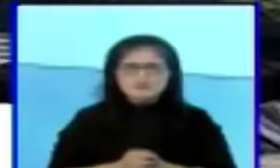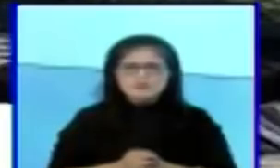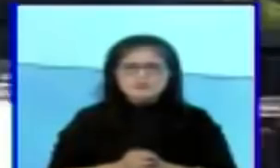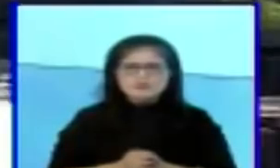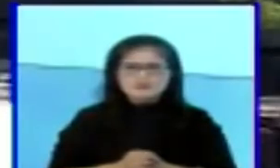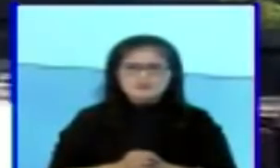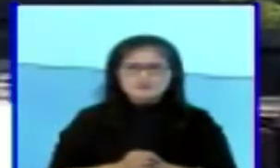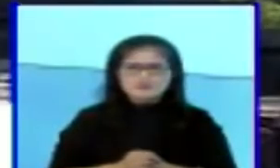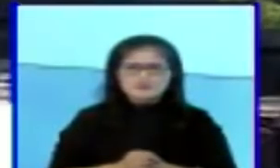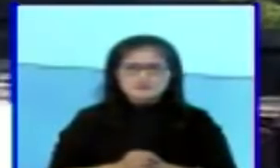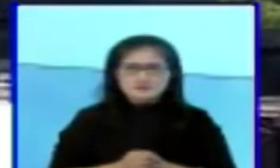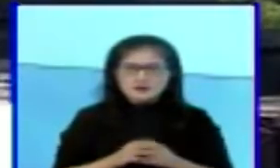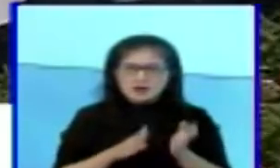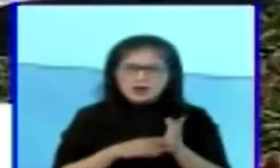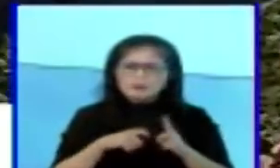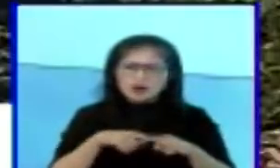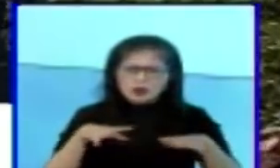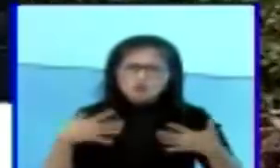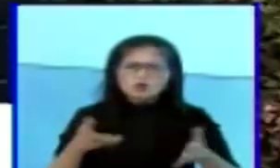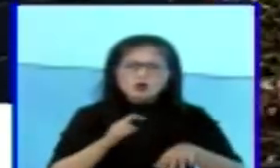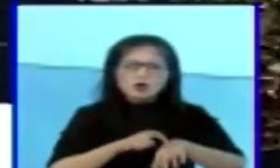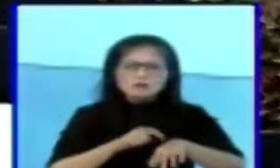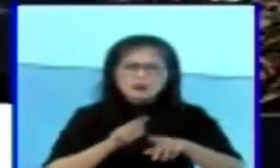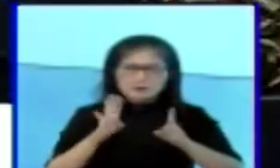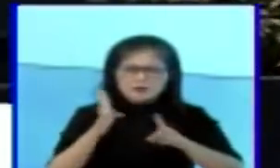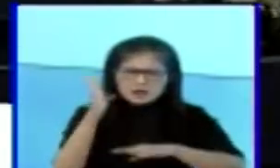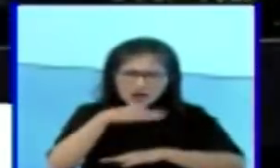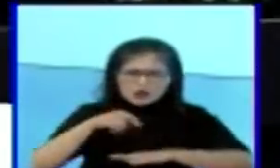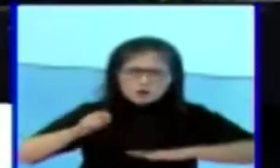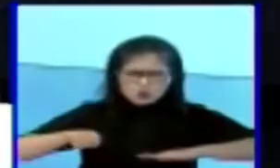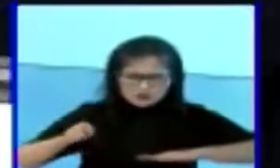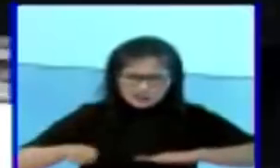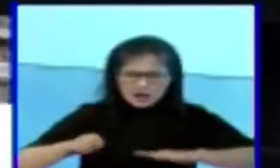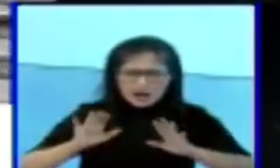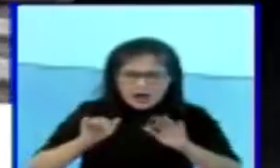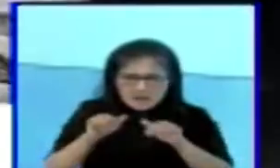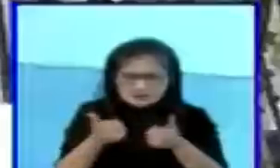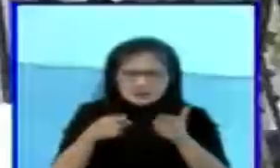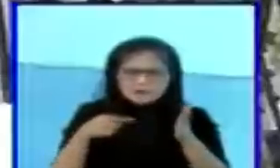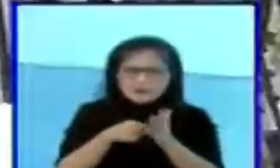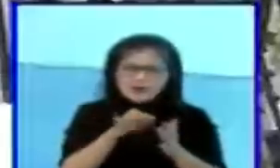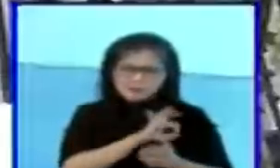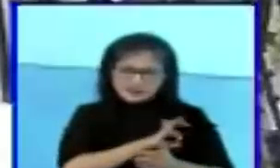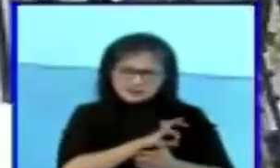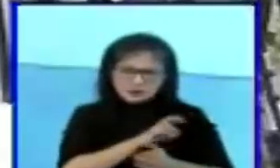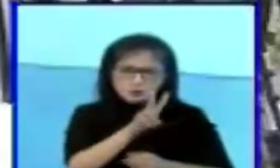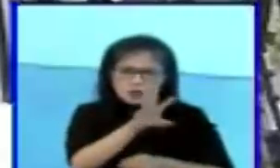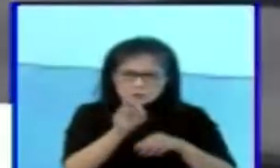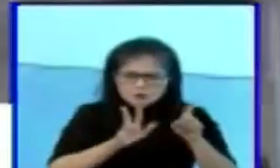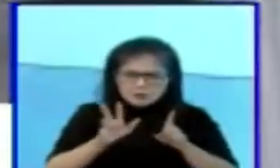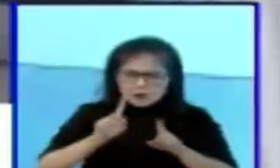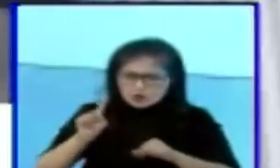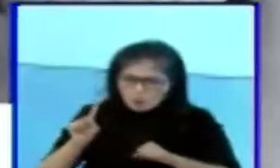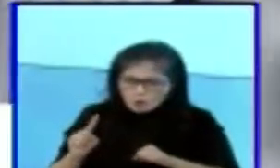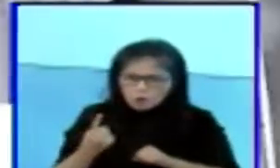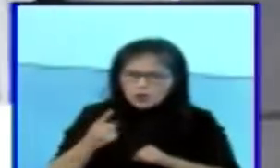Mahkamah Konstitusi MK hanya diberi waktu 14 hari untuk mengadili sengketa hasil Pilpres 2019. MK akan memulai sidang pada Jumat